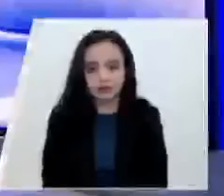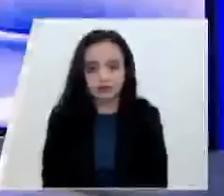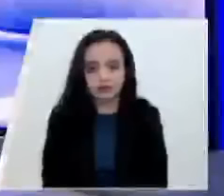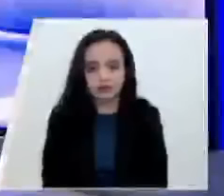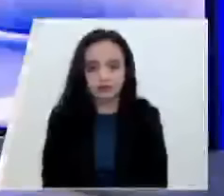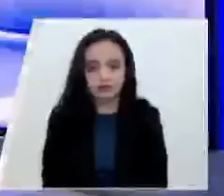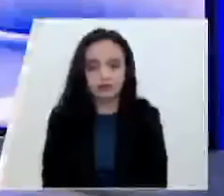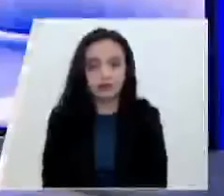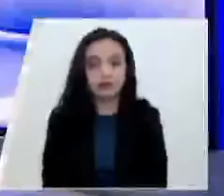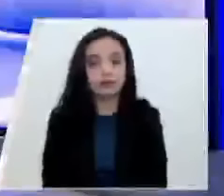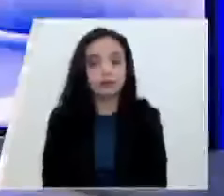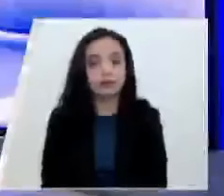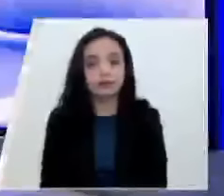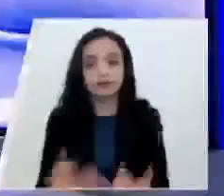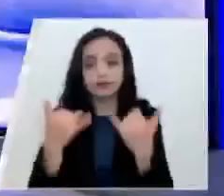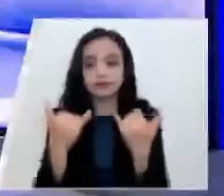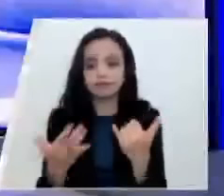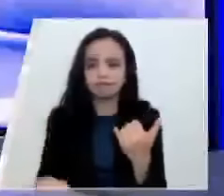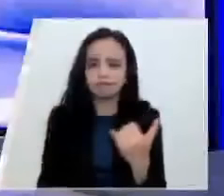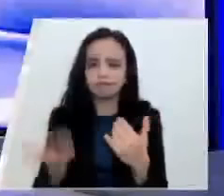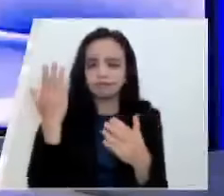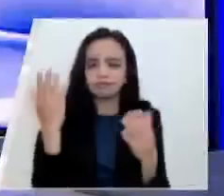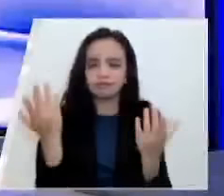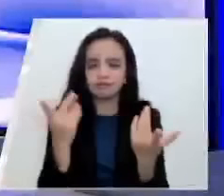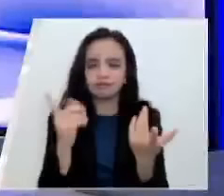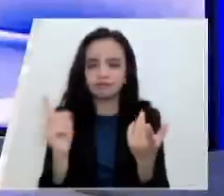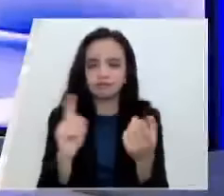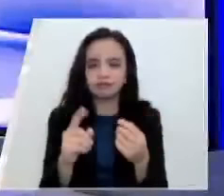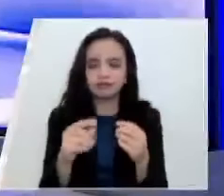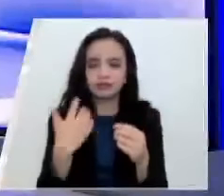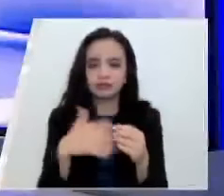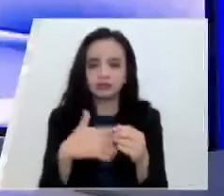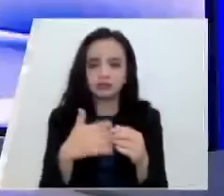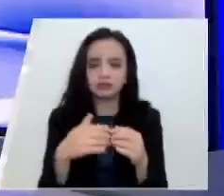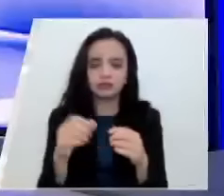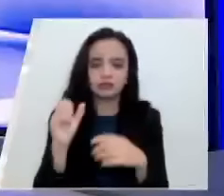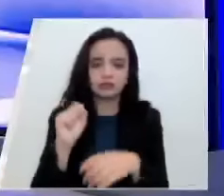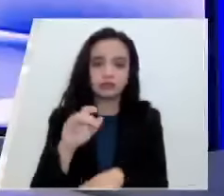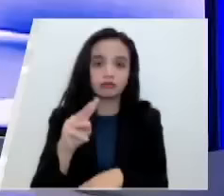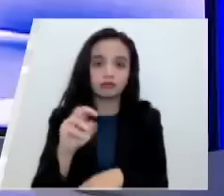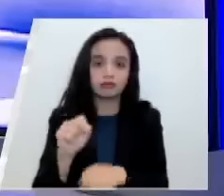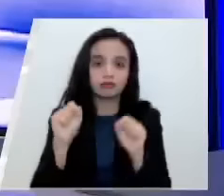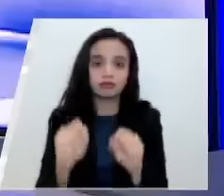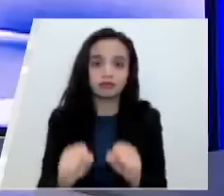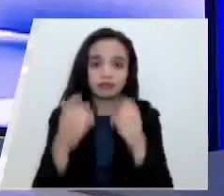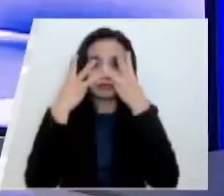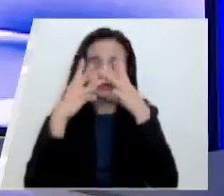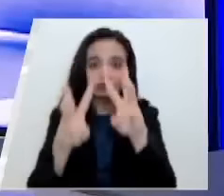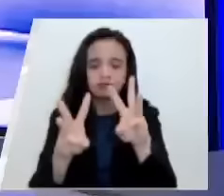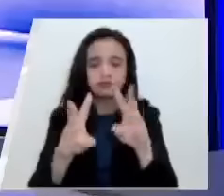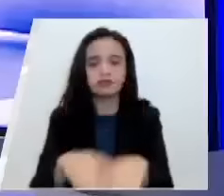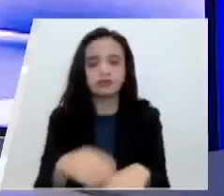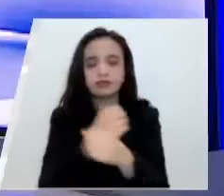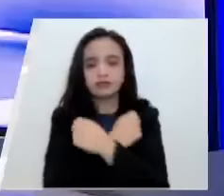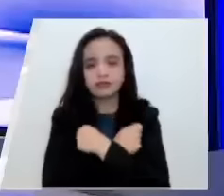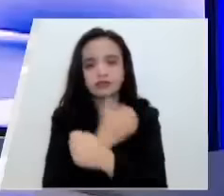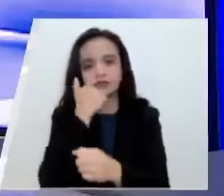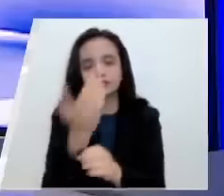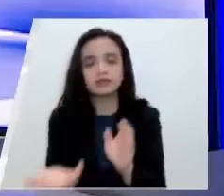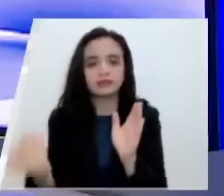Pangmalakas ang gabi ang hatid ng GMA Prime sa mind-blowing na mga eksena mapapanood sa Love, Die, Repeat at sa Asawa ng Asawa